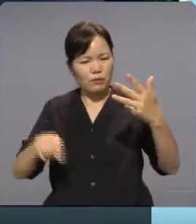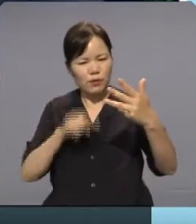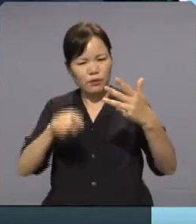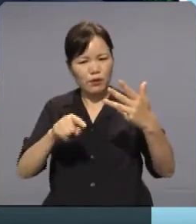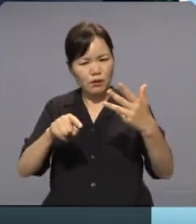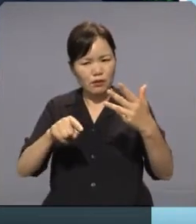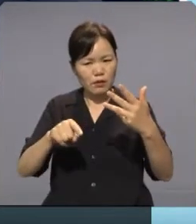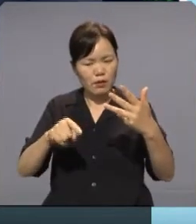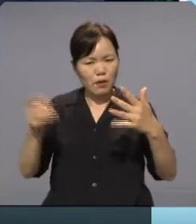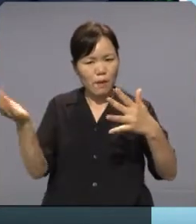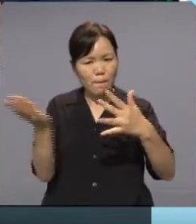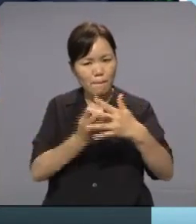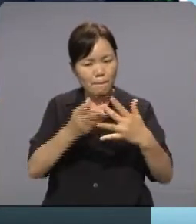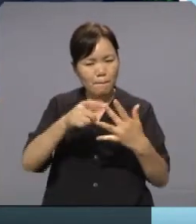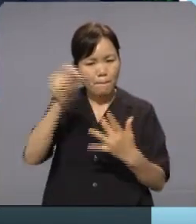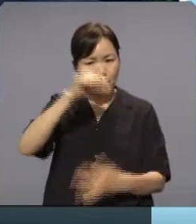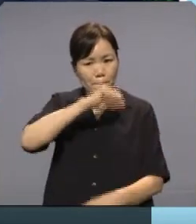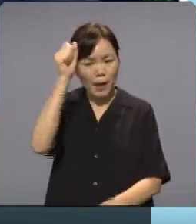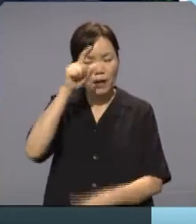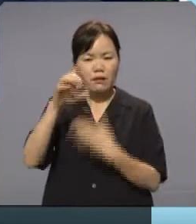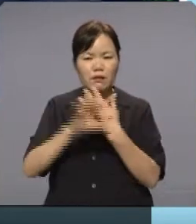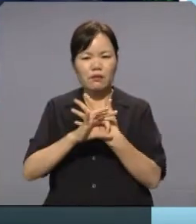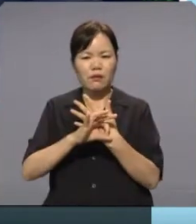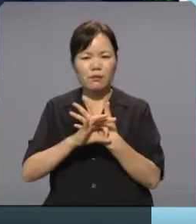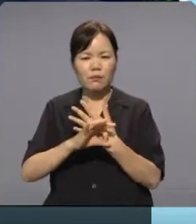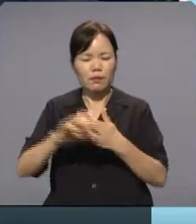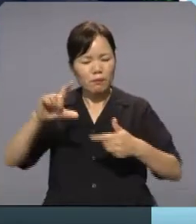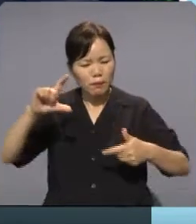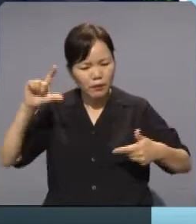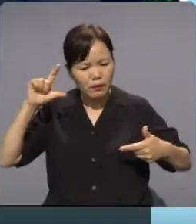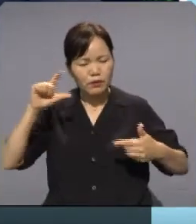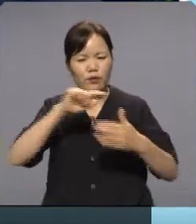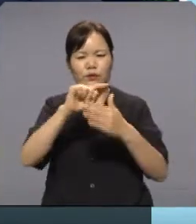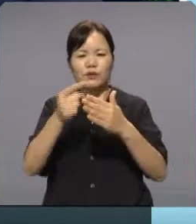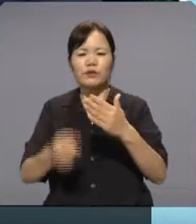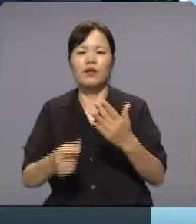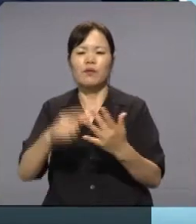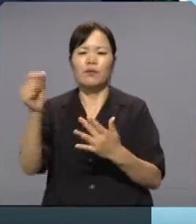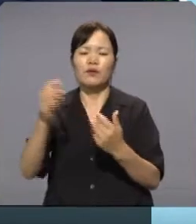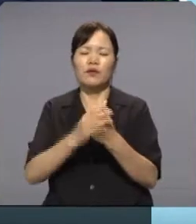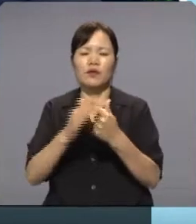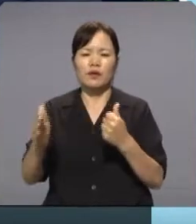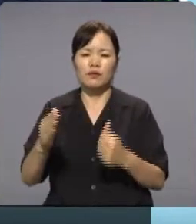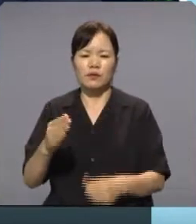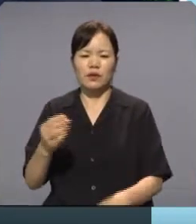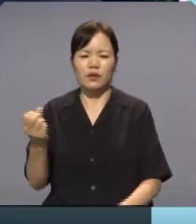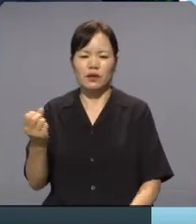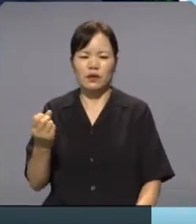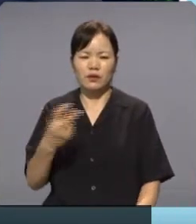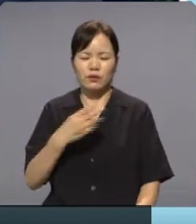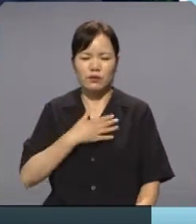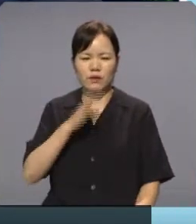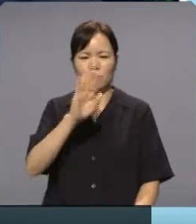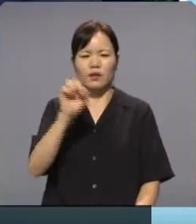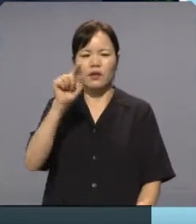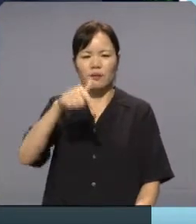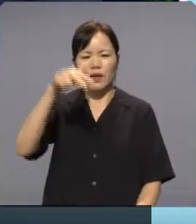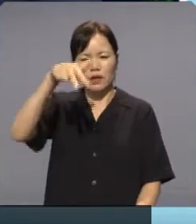한다면 이재명 뭐 그다음에 인지도 순으로 쭉 뽑을 수밖에 없는 게 현실이기 때문에 저는 그리고 박주민 의원이 사실은